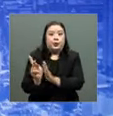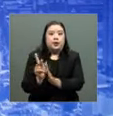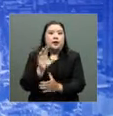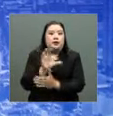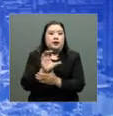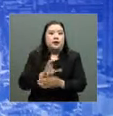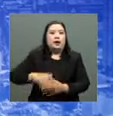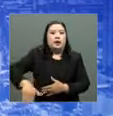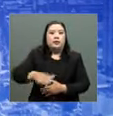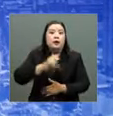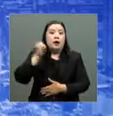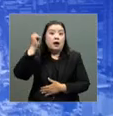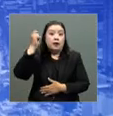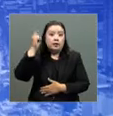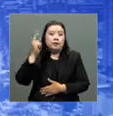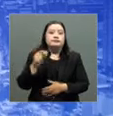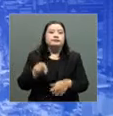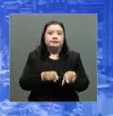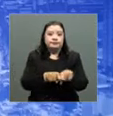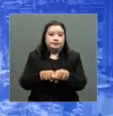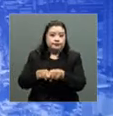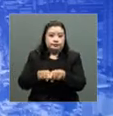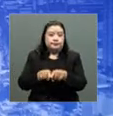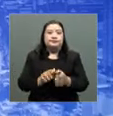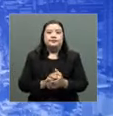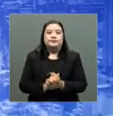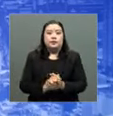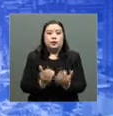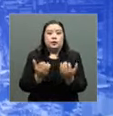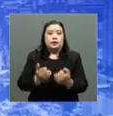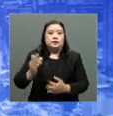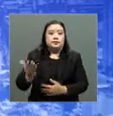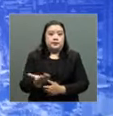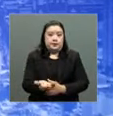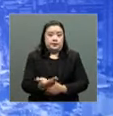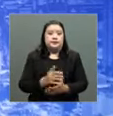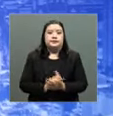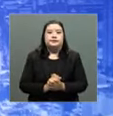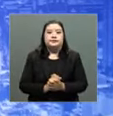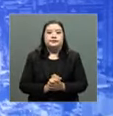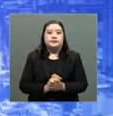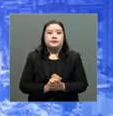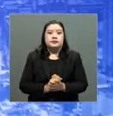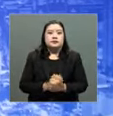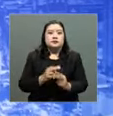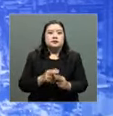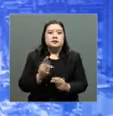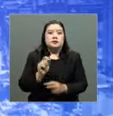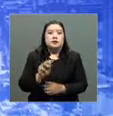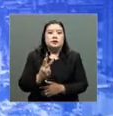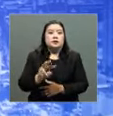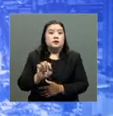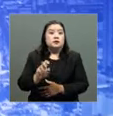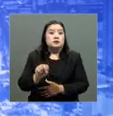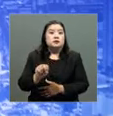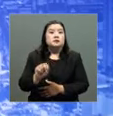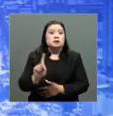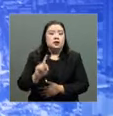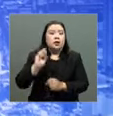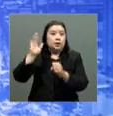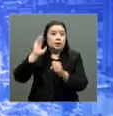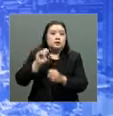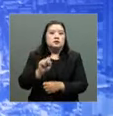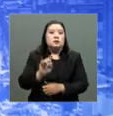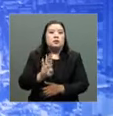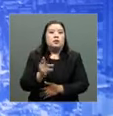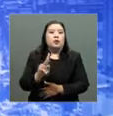นนั้นมีความเข้าใจที่ตรงกันมากยิ่งขึ้นค่ะลำดับแรกค่ะเรียนเชิญนายแพทย์ทวีสินวิษณุโยธินโฆษกสบคแถลงเรื่อง